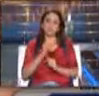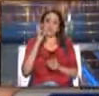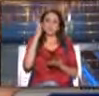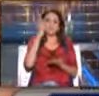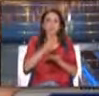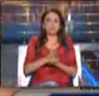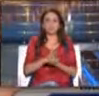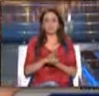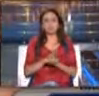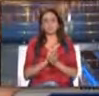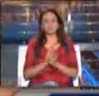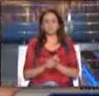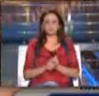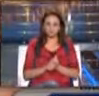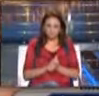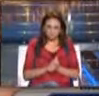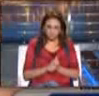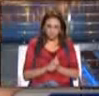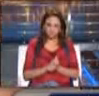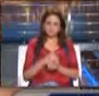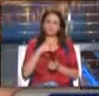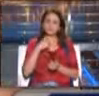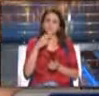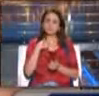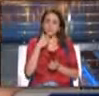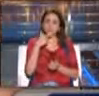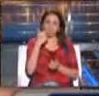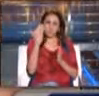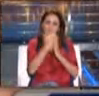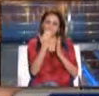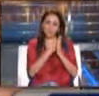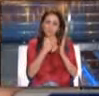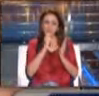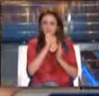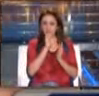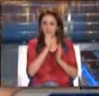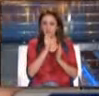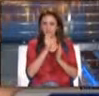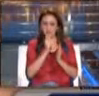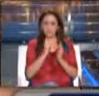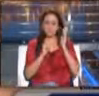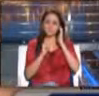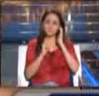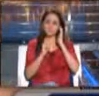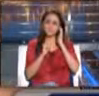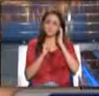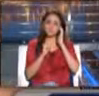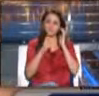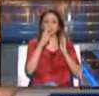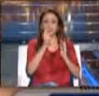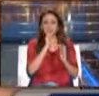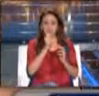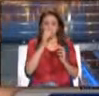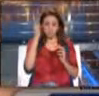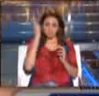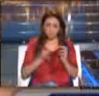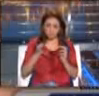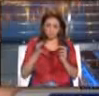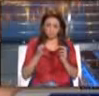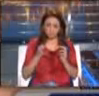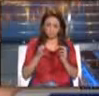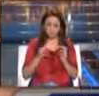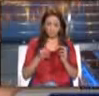حيادي، لكن انا غير مقتنع تماما. لو هي قواعد الاعلام الحياديه ده اعلام فاشل. الإعلام الحقيقي هو